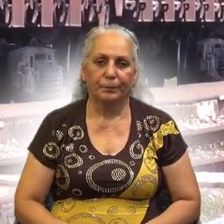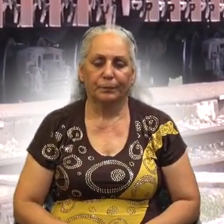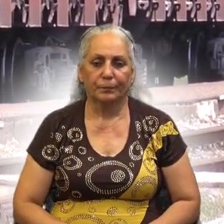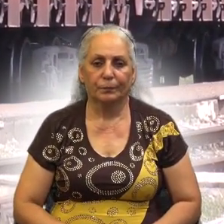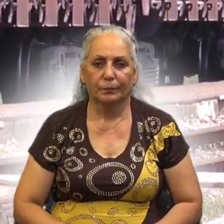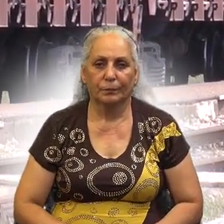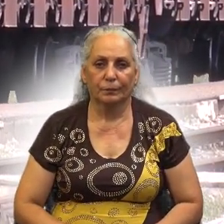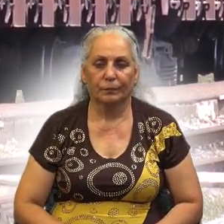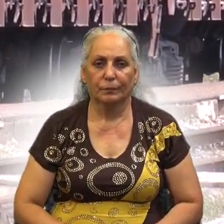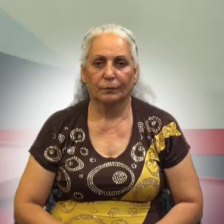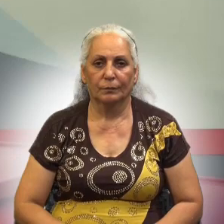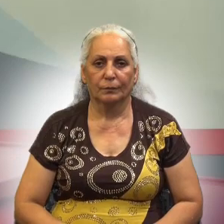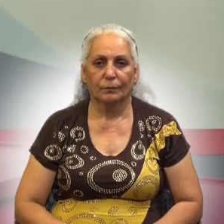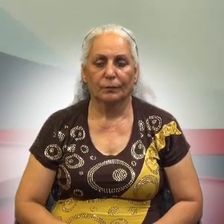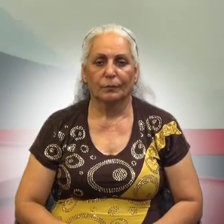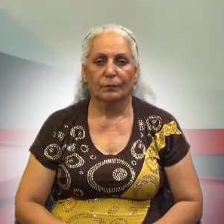Վահագնաձոր։